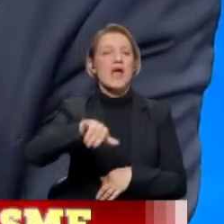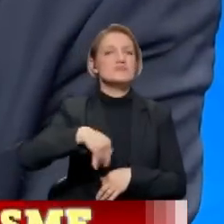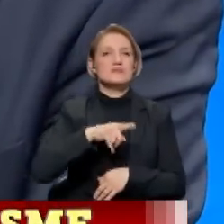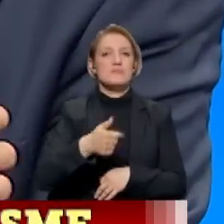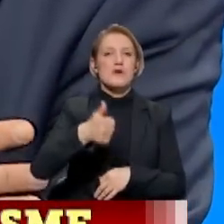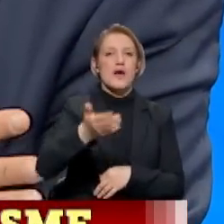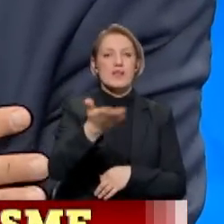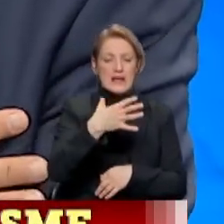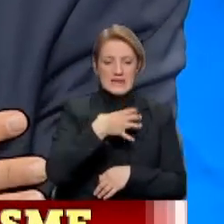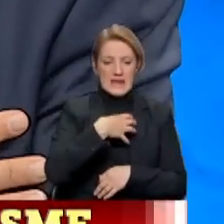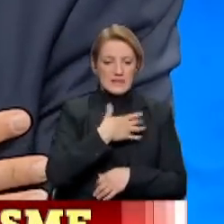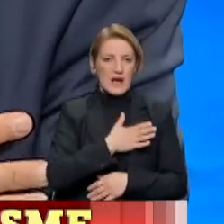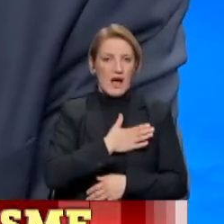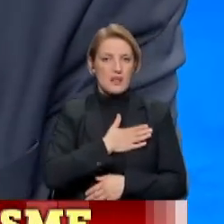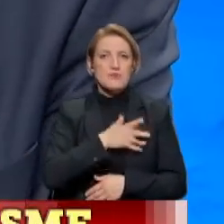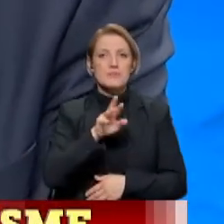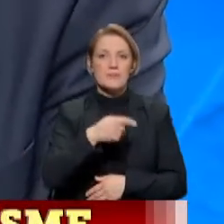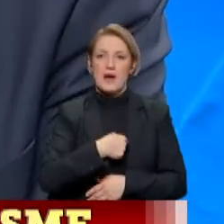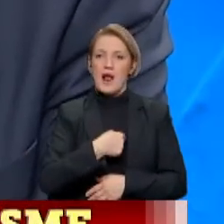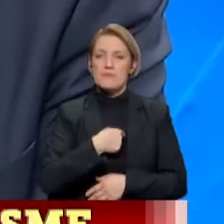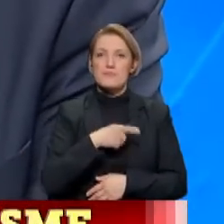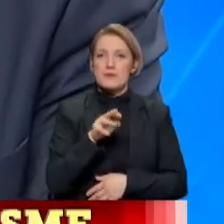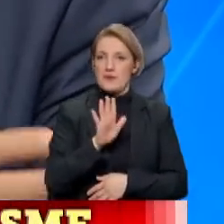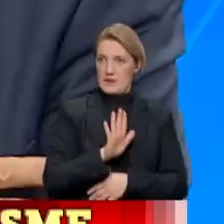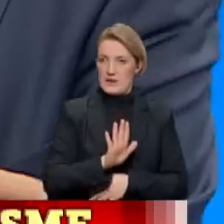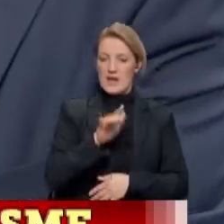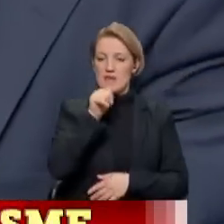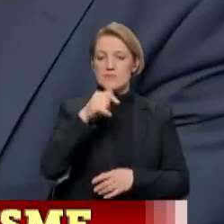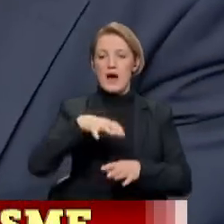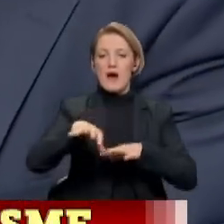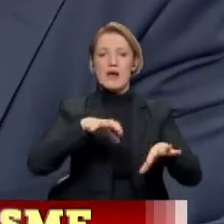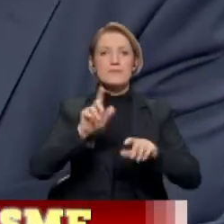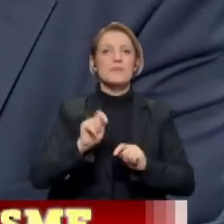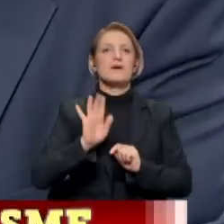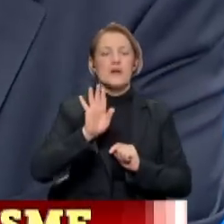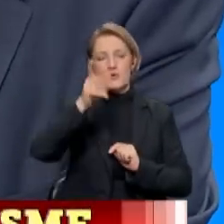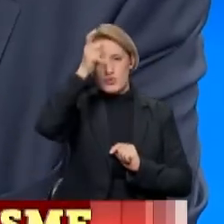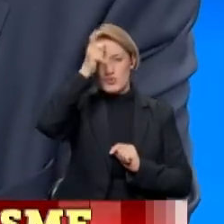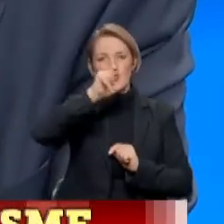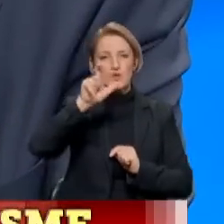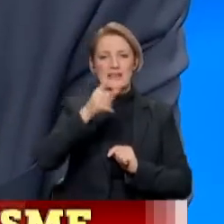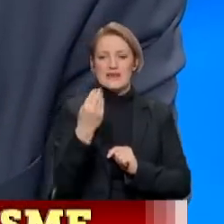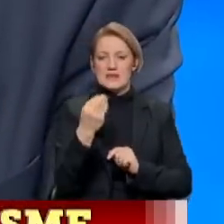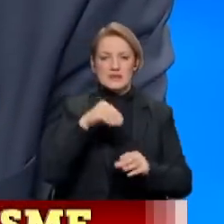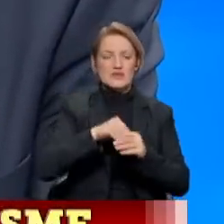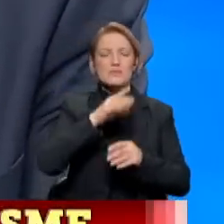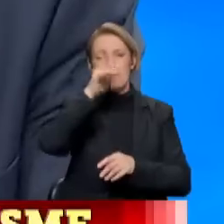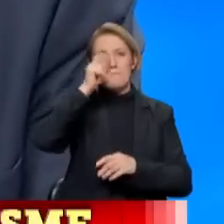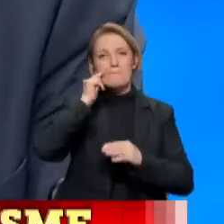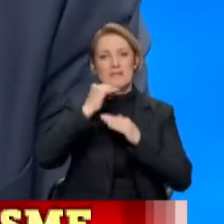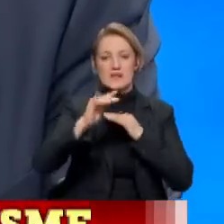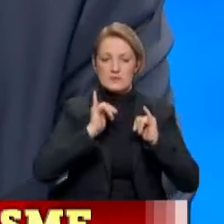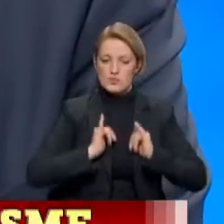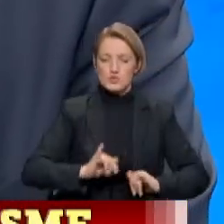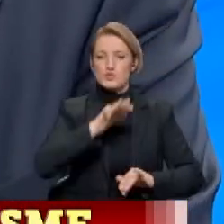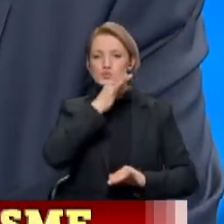Ben hepsinin kendi kalbim gibi hiçbirini ayırmadan Türkiye'nin bekası için, esenliği için, milletin huzuru, refahı